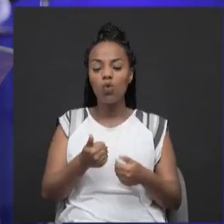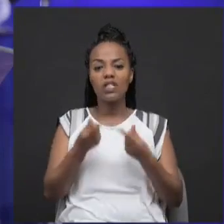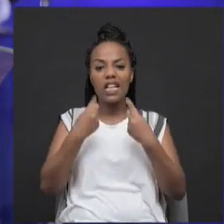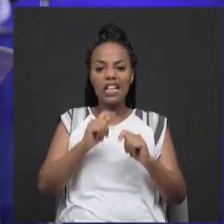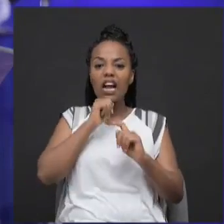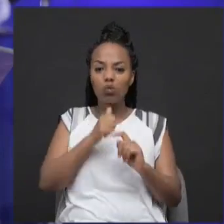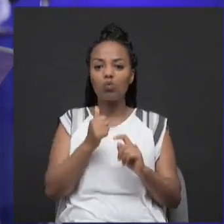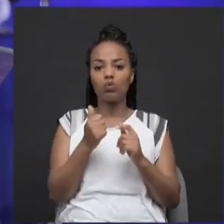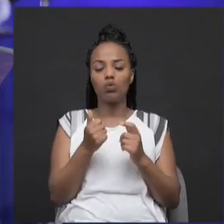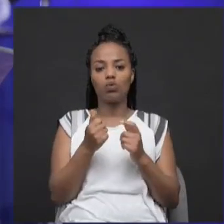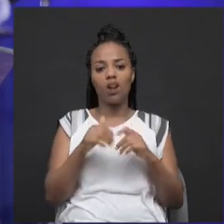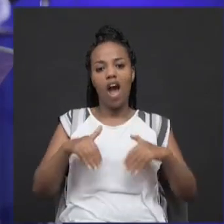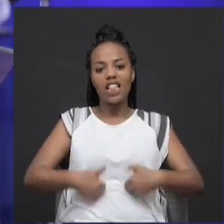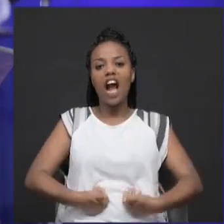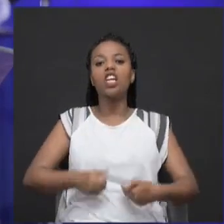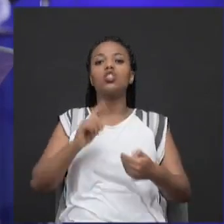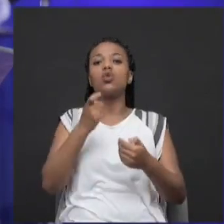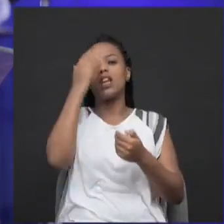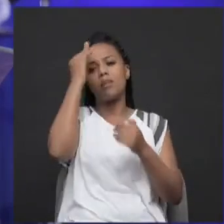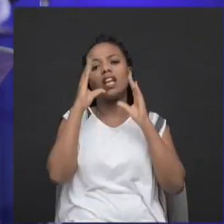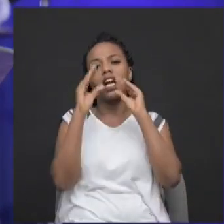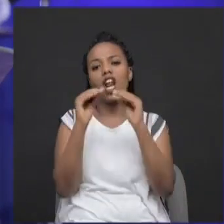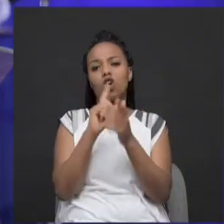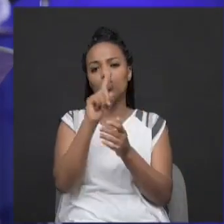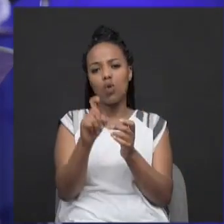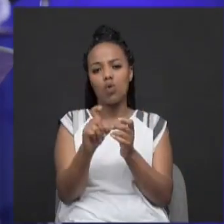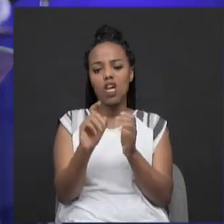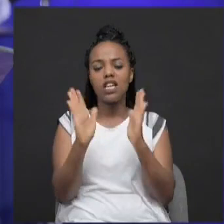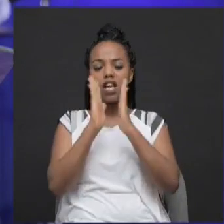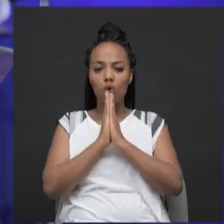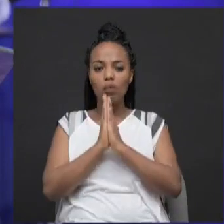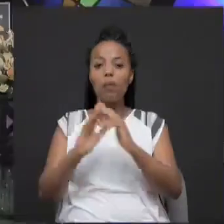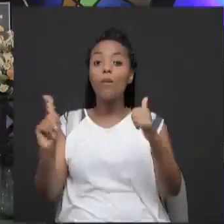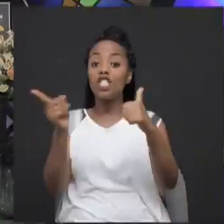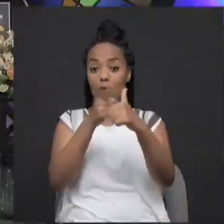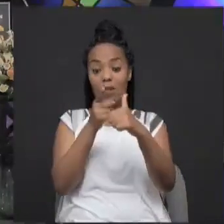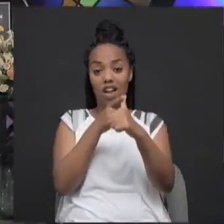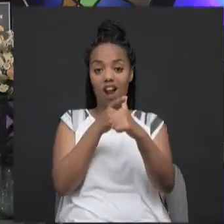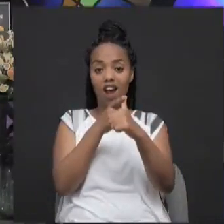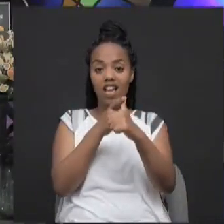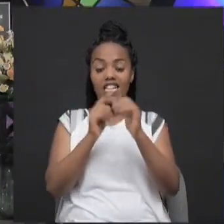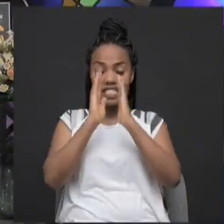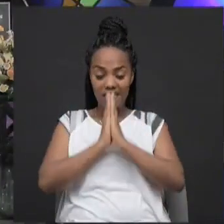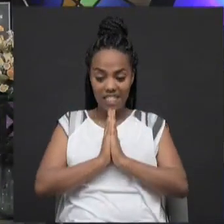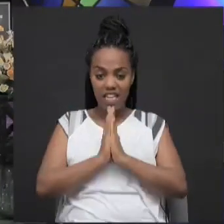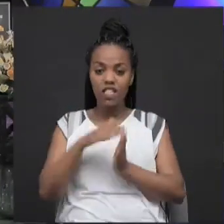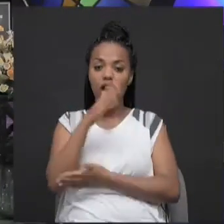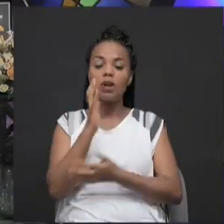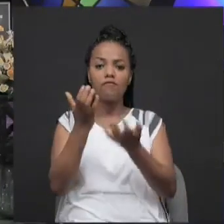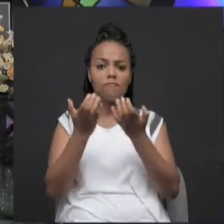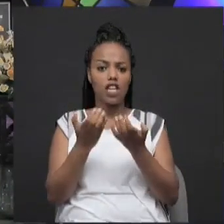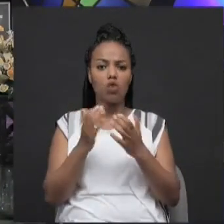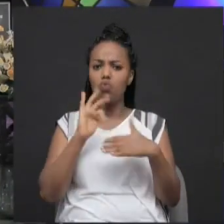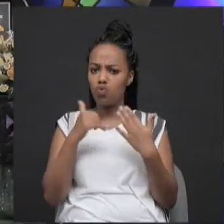የነገራቸው? አታካች እንደሆነ ለምን ነገራቸው? ጸሎት በመጀመሪያ እንድንጸልይ እግዚአብሔር እንደሚፈልግ